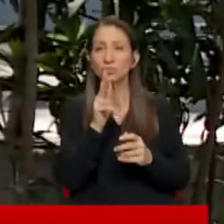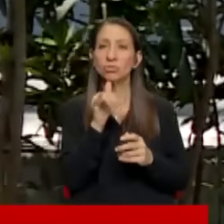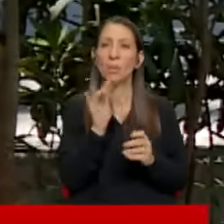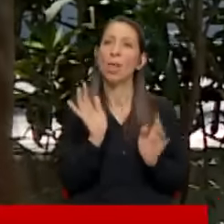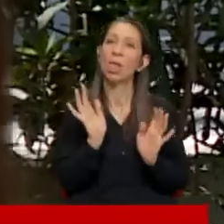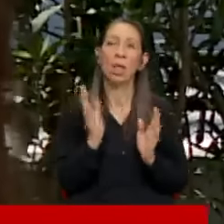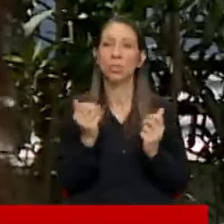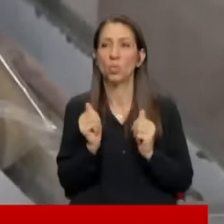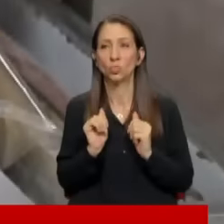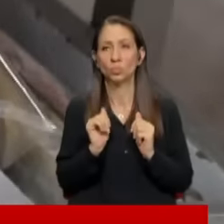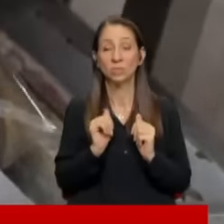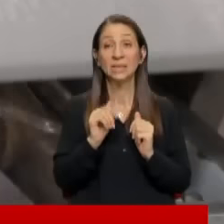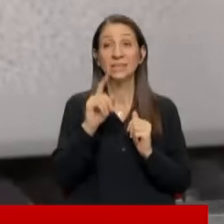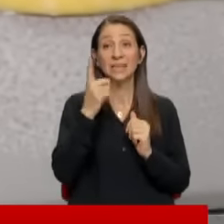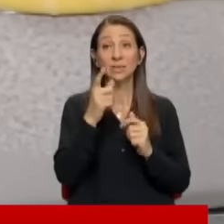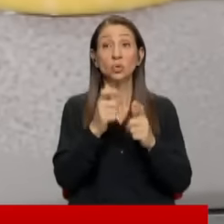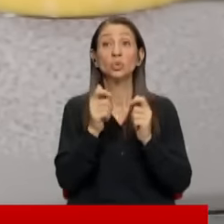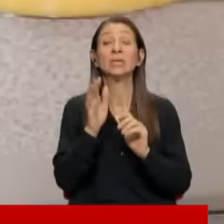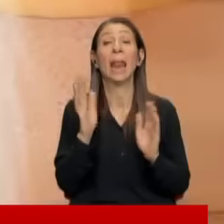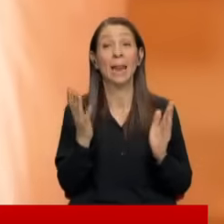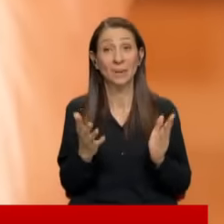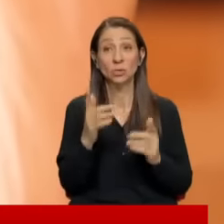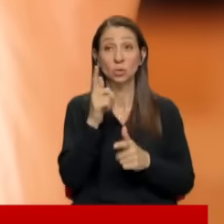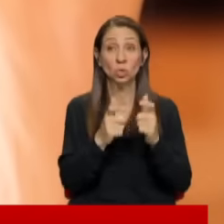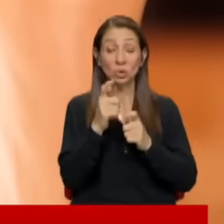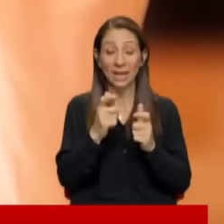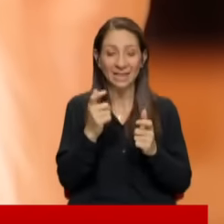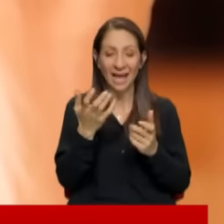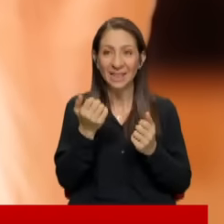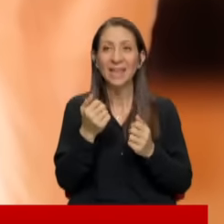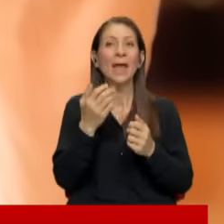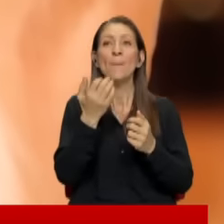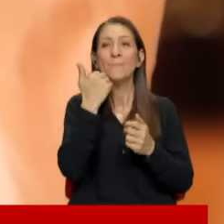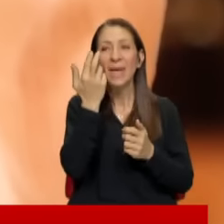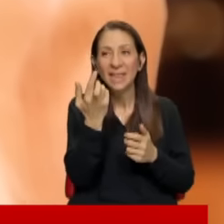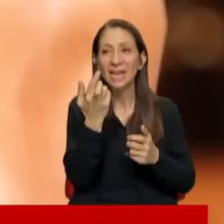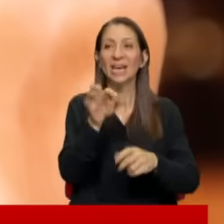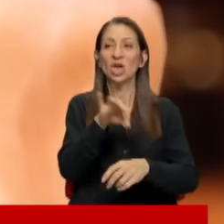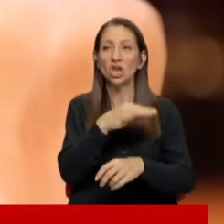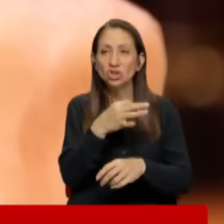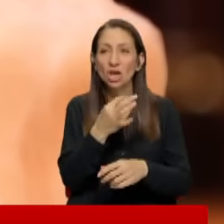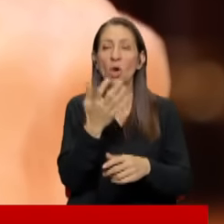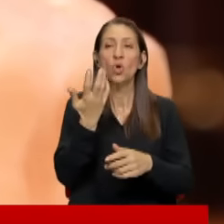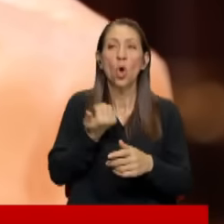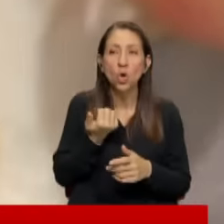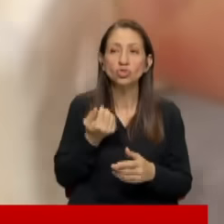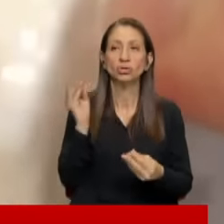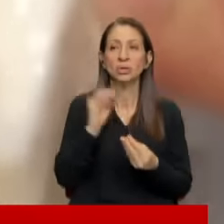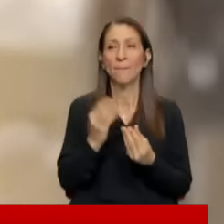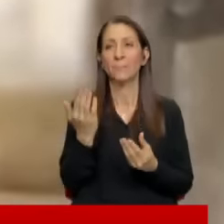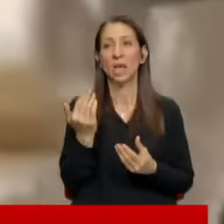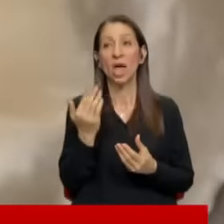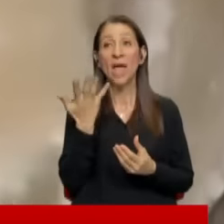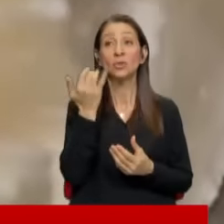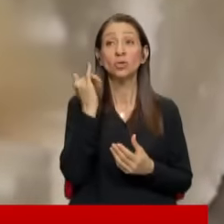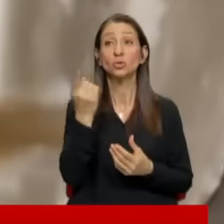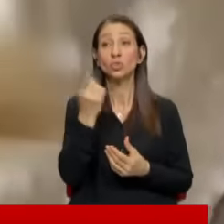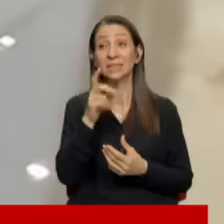O şekilde alabiliyoruz. Sadece süt değil elbette. Sütten elde edilen yan ürünlerde, peynire ve yoğurda da zamlar gelecek. En